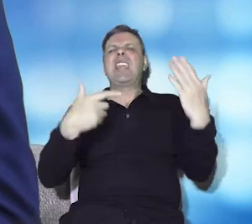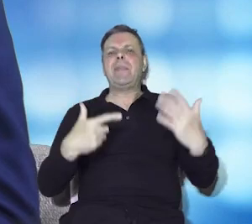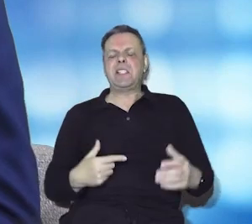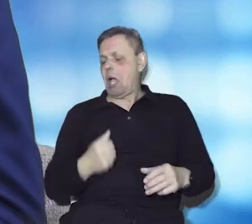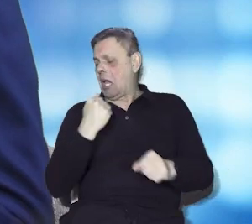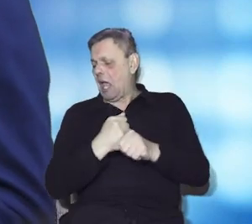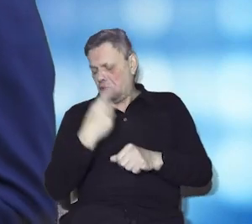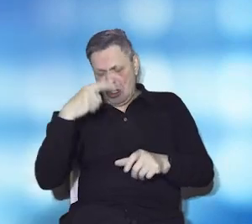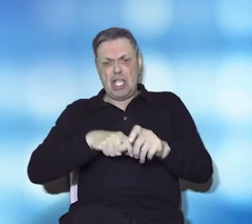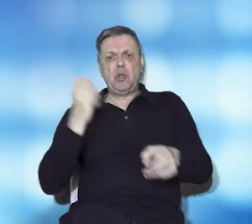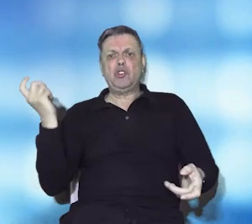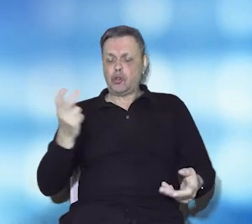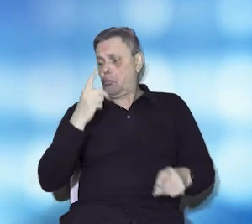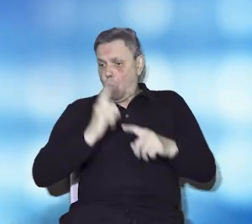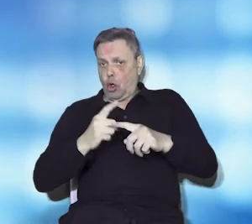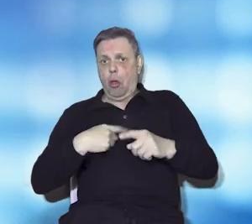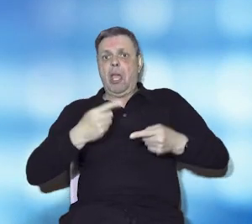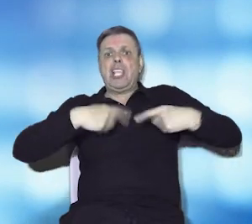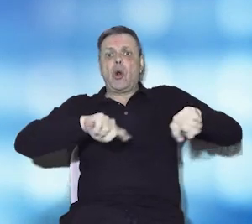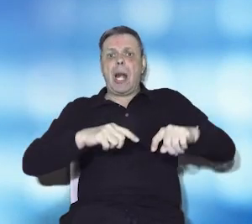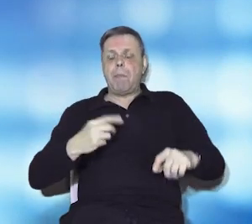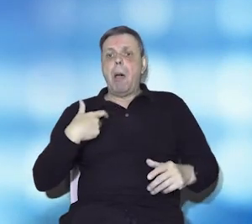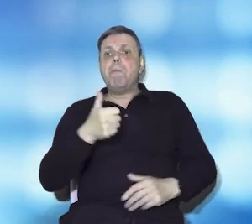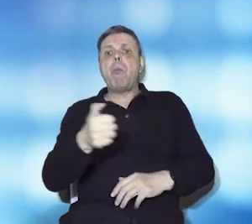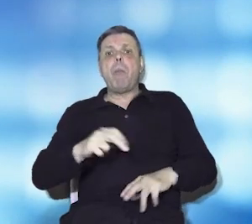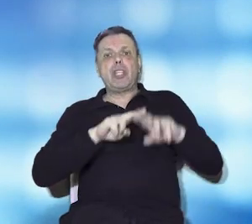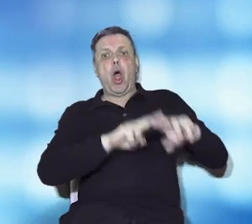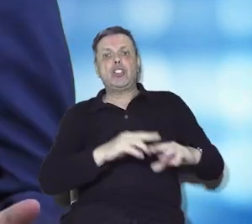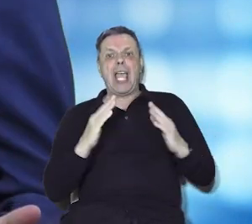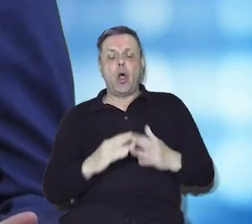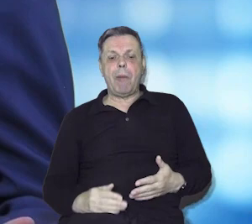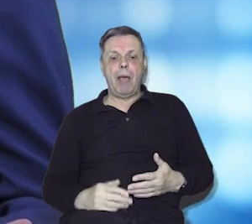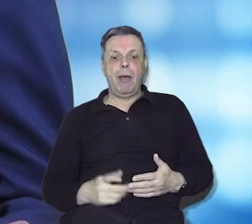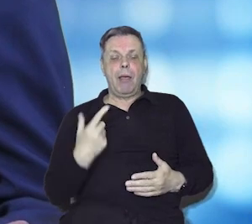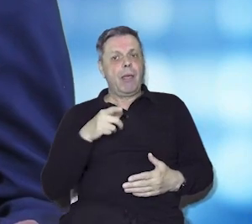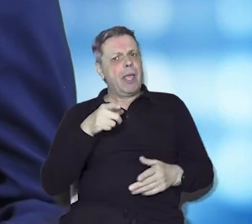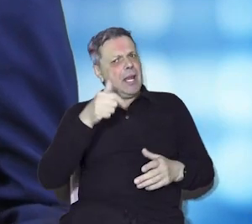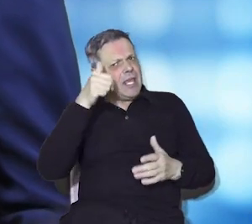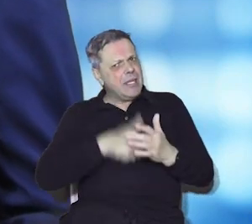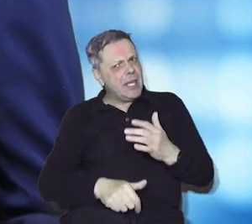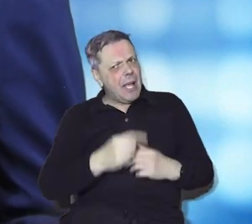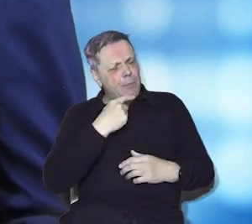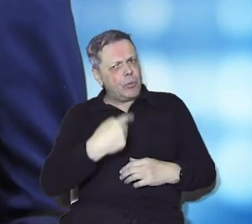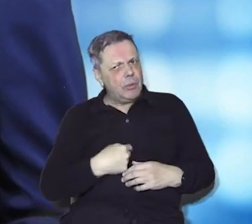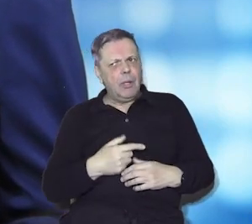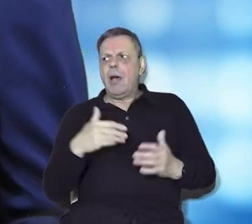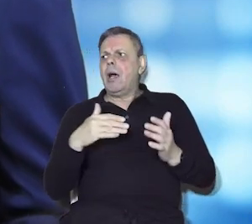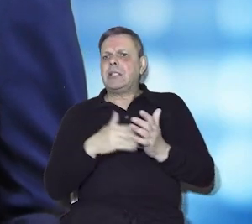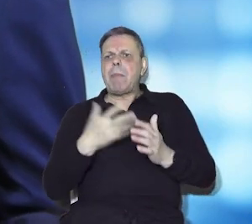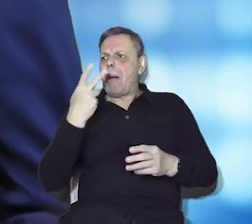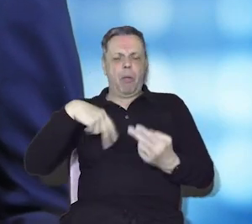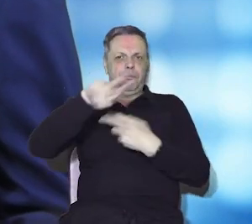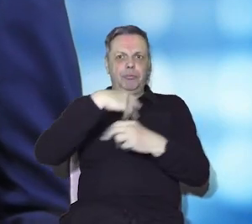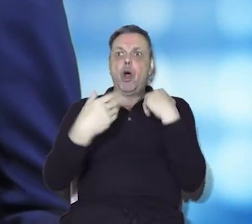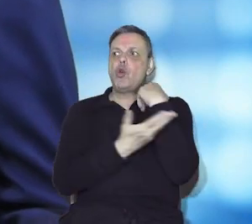je, izoliram se, mobitel ostaje u kući. Bravo. Ili ono što si isto jednom zgodom rekao, treba ići u šumu malo,